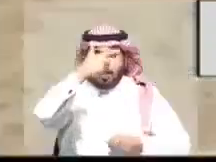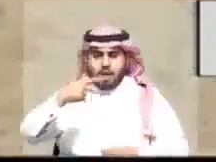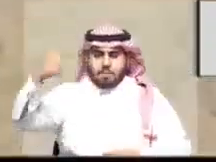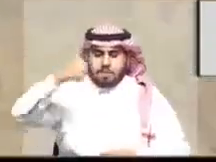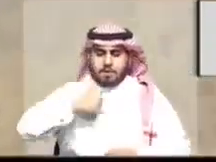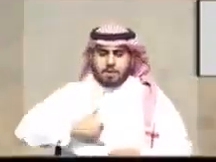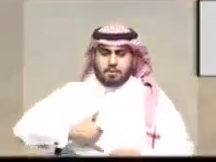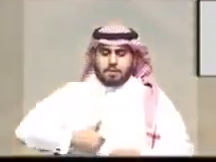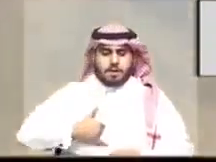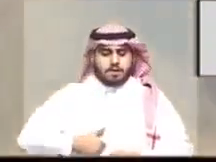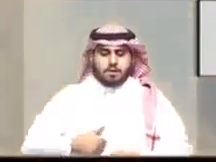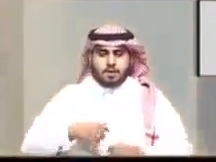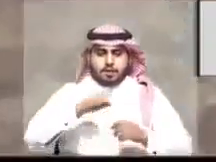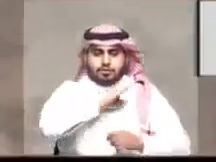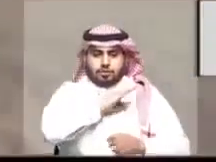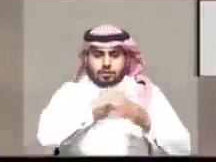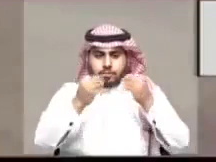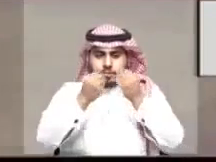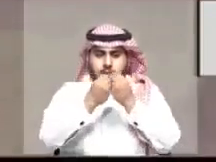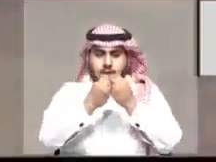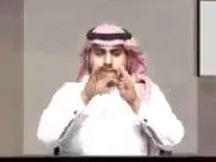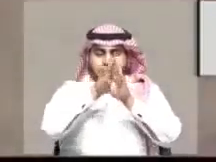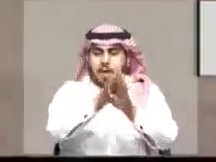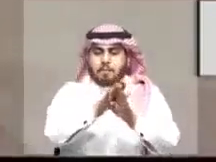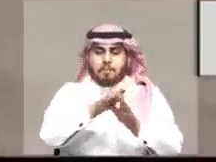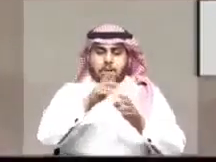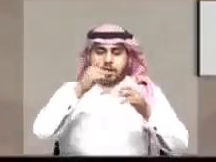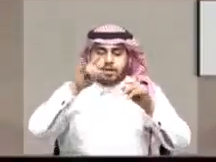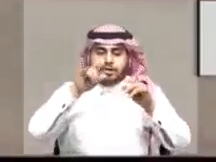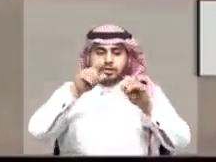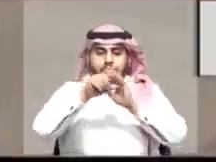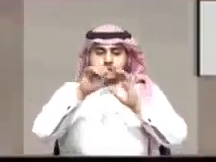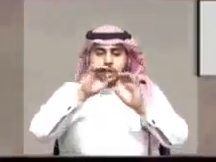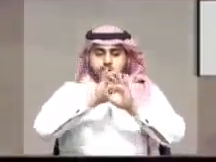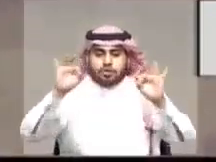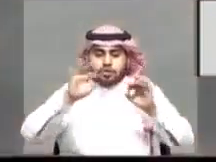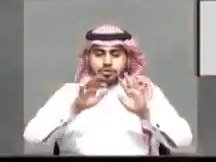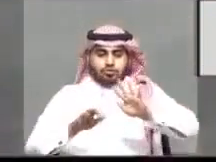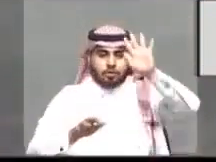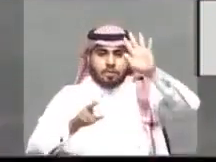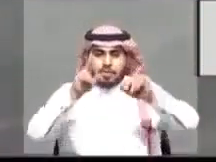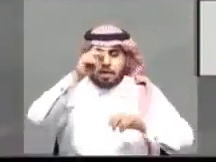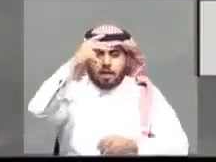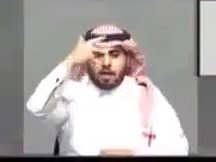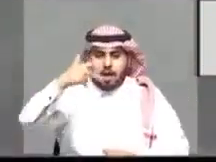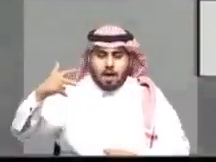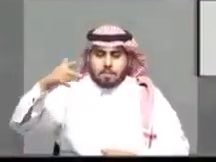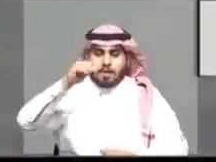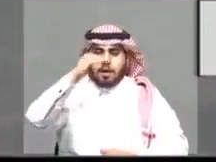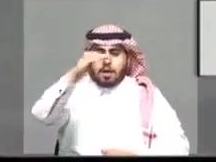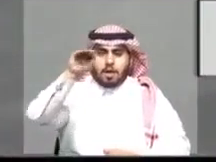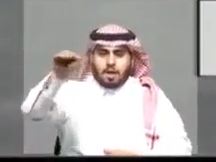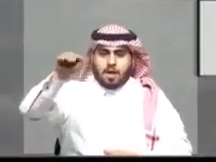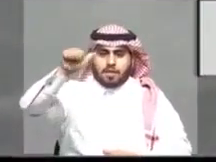اليمن، استطاع الجيش اليمني مسنودا بمقاتلات دعم الشرعية من تأمين المناطق الشمالية الغربية لمحافظة